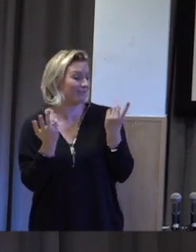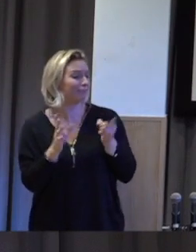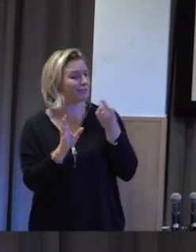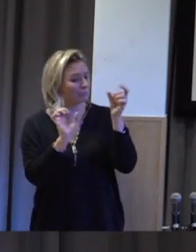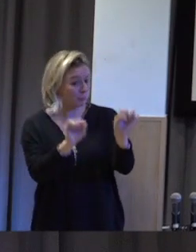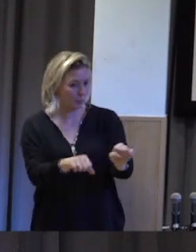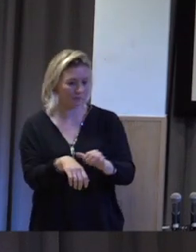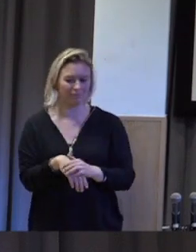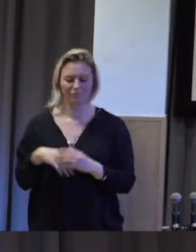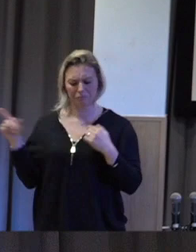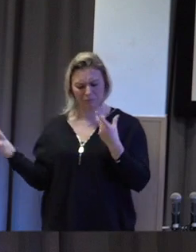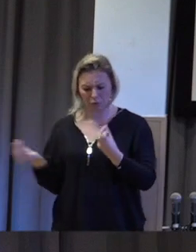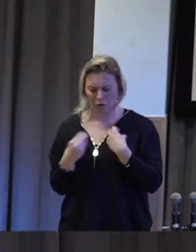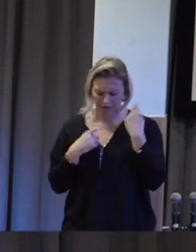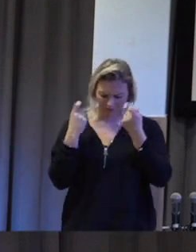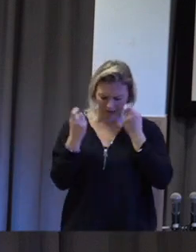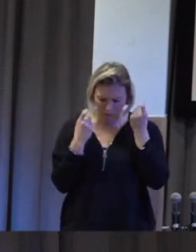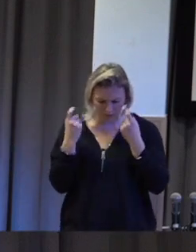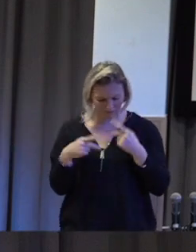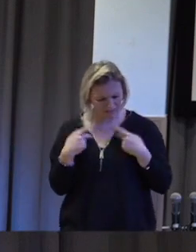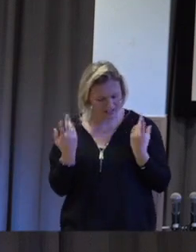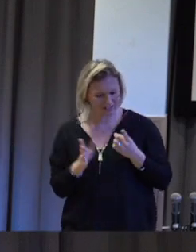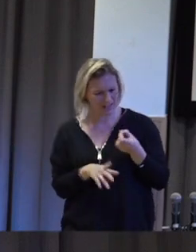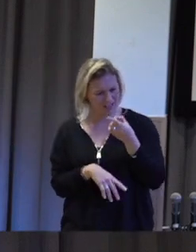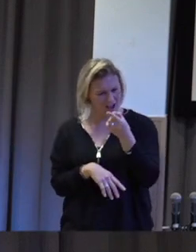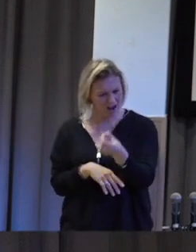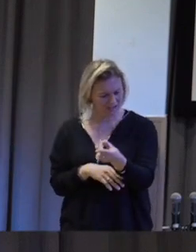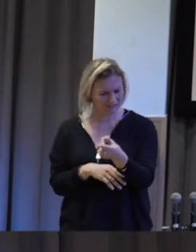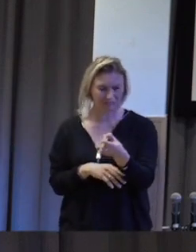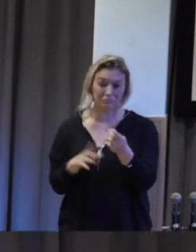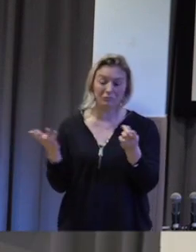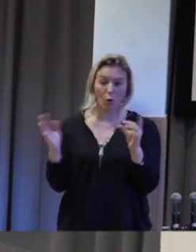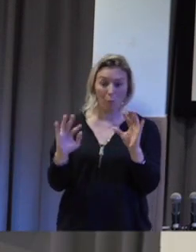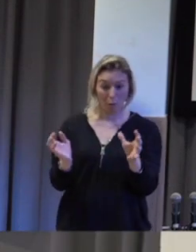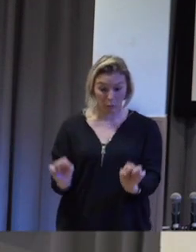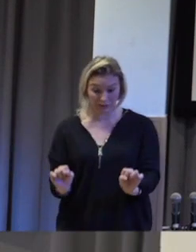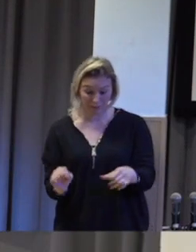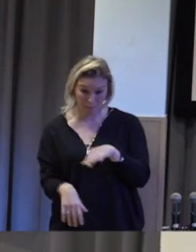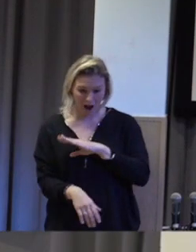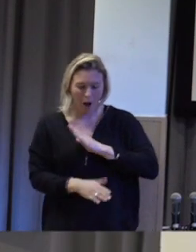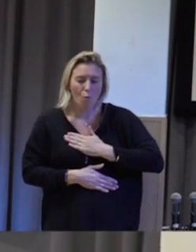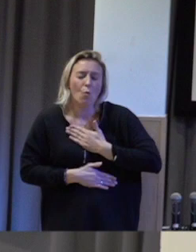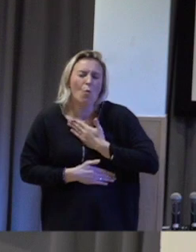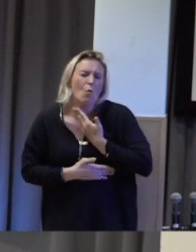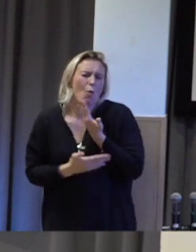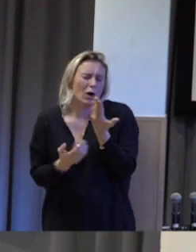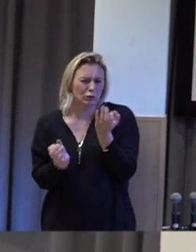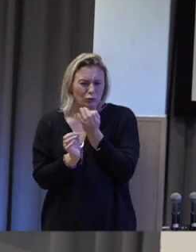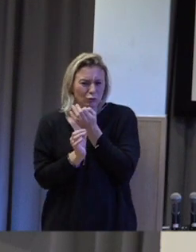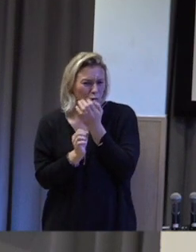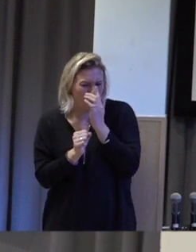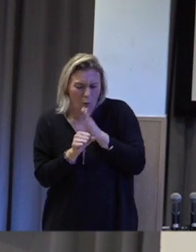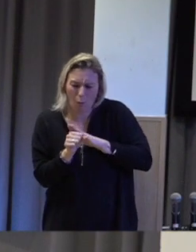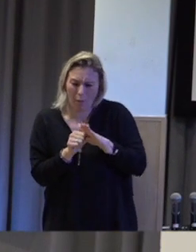était la suivante. La vie éternelle commence-t-elle par l'amour inconditionnel du prochain ? Et la